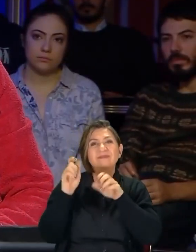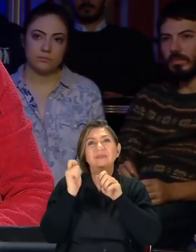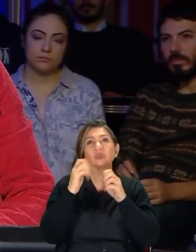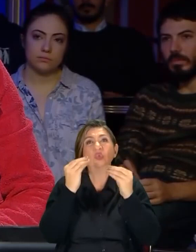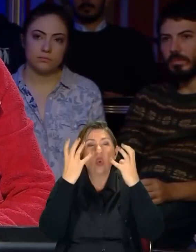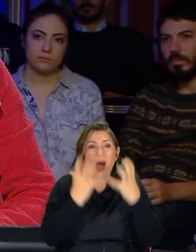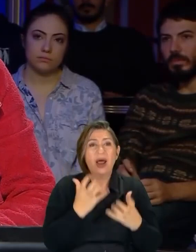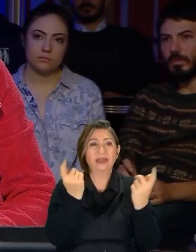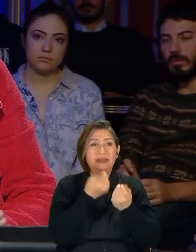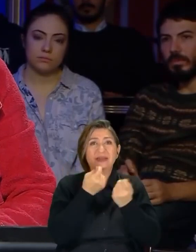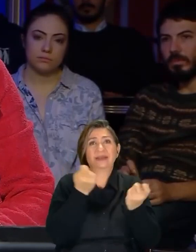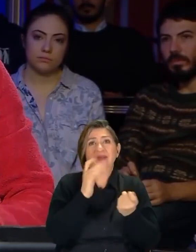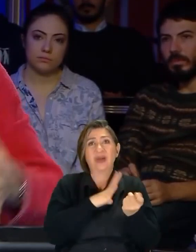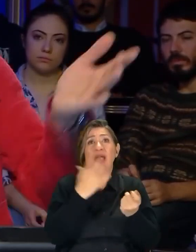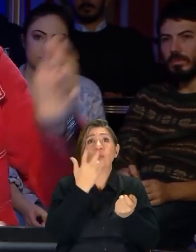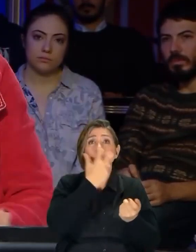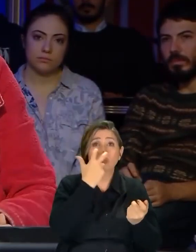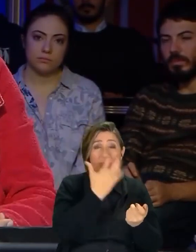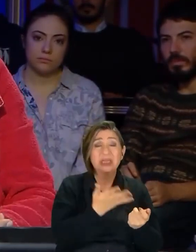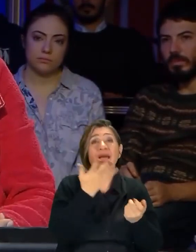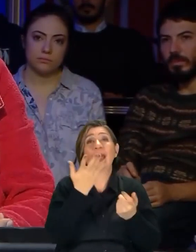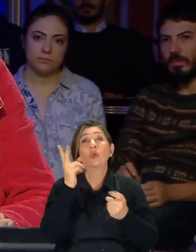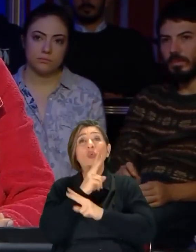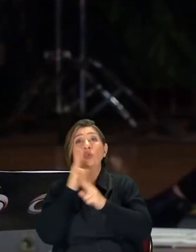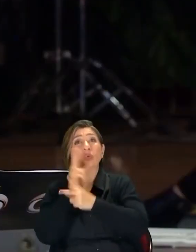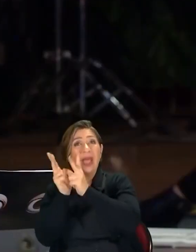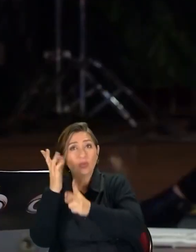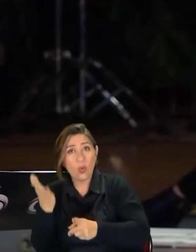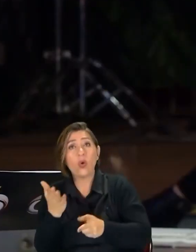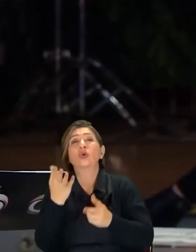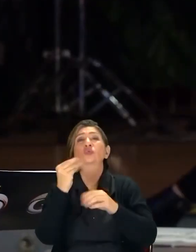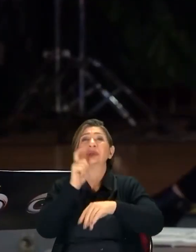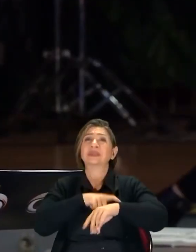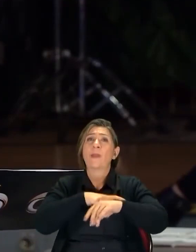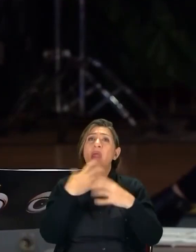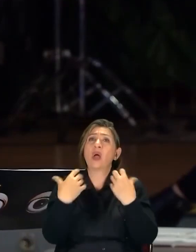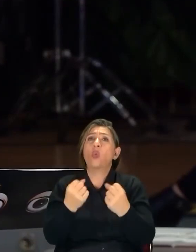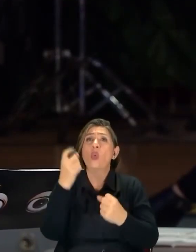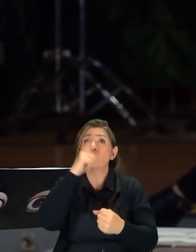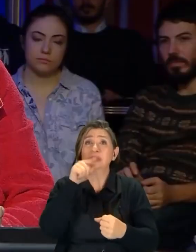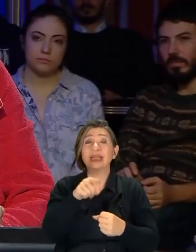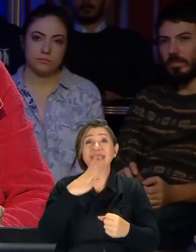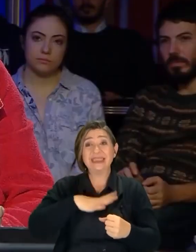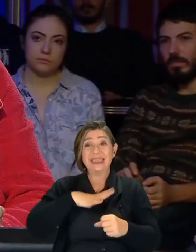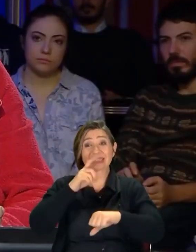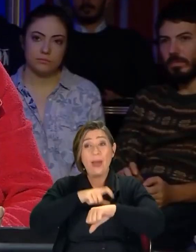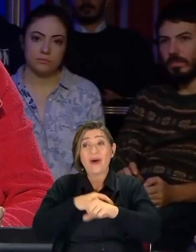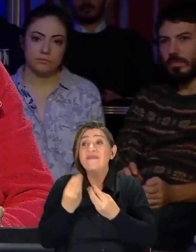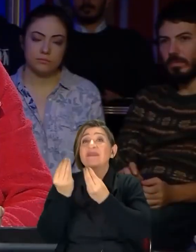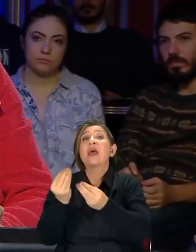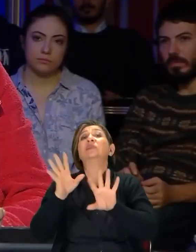Çünkü çok yoğun bir sene geçiyor benim için hem müzik hem Eee Güldür Güldür çok zaman alıyor Dolayısıyla onlara istedikleri zamanı